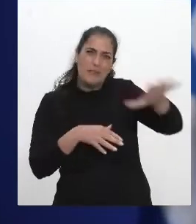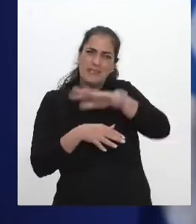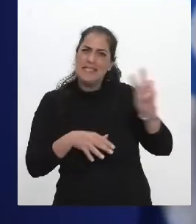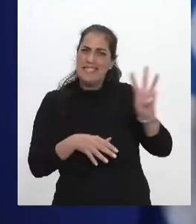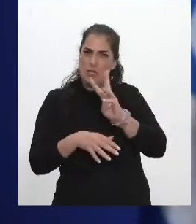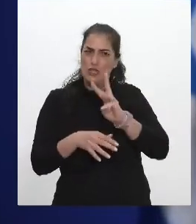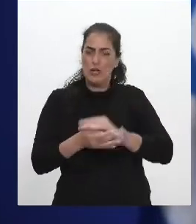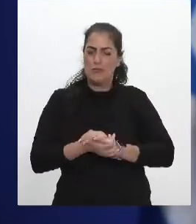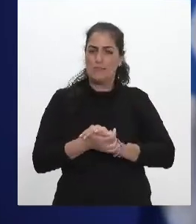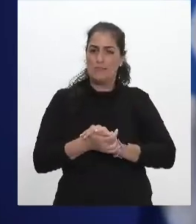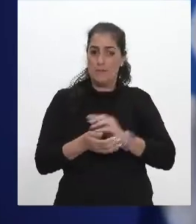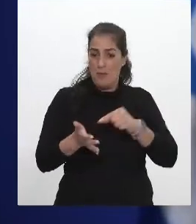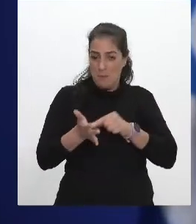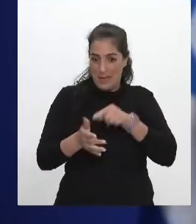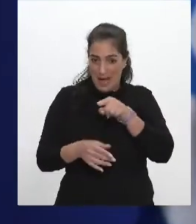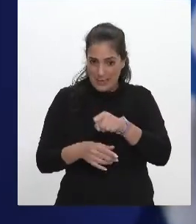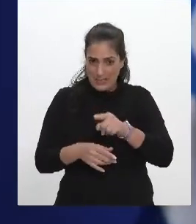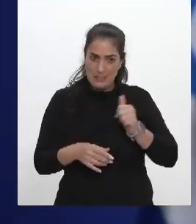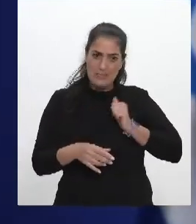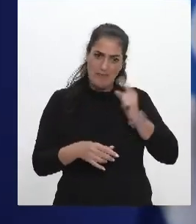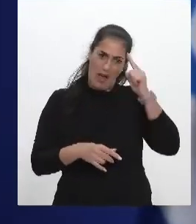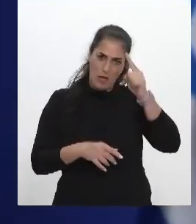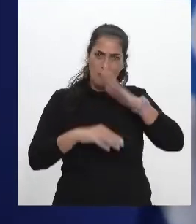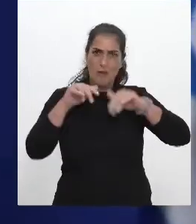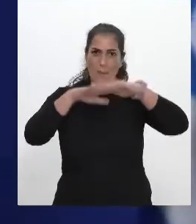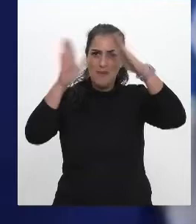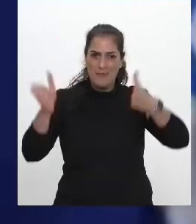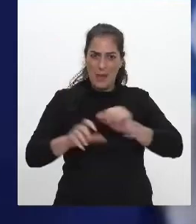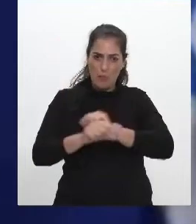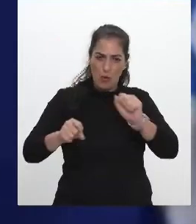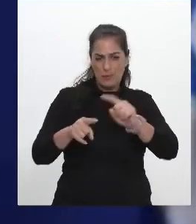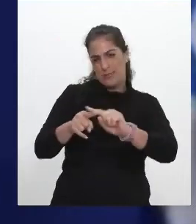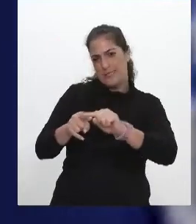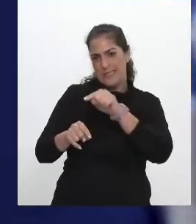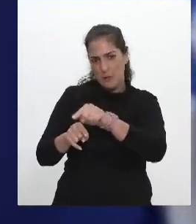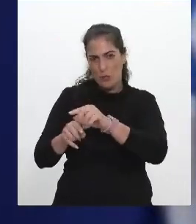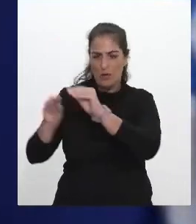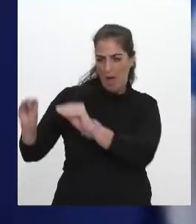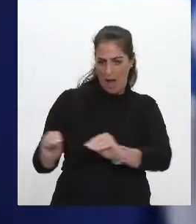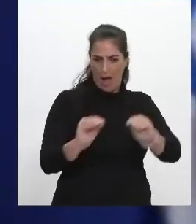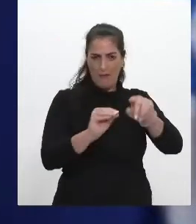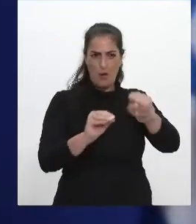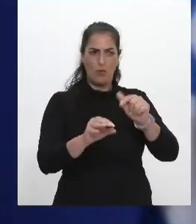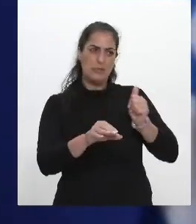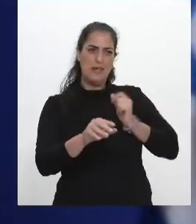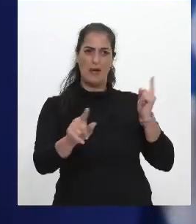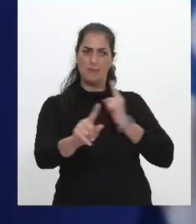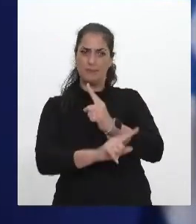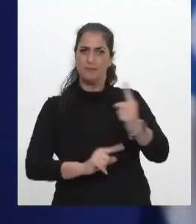ג'איה כתוצאה מכך הניחו שהמבנה ממולכד וסימנו אותו כמוקד והעבירו אותו ככזה בין